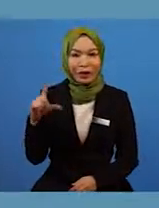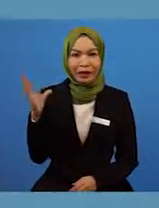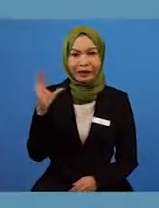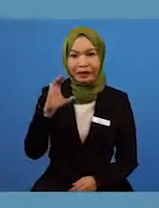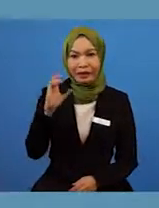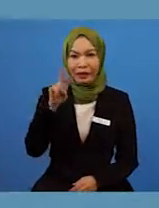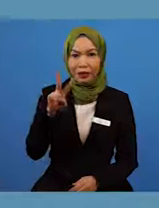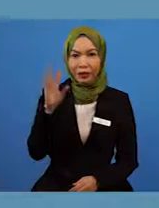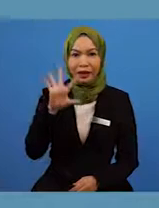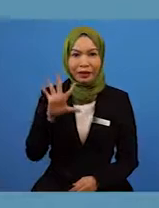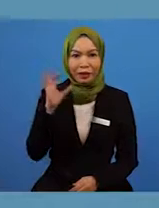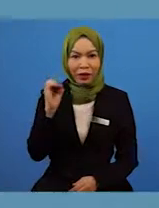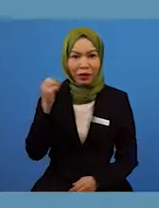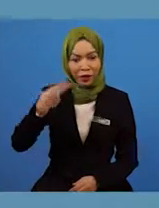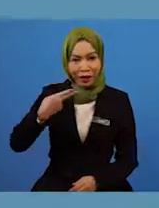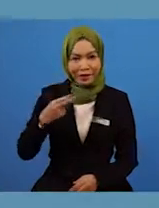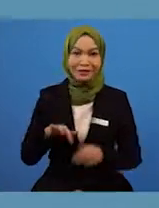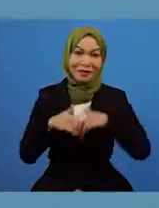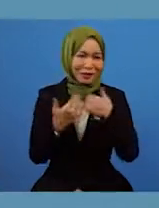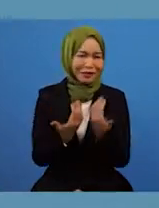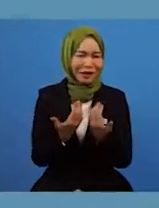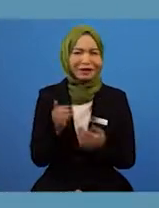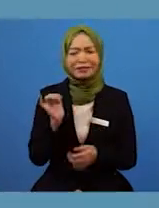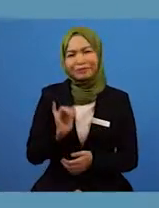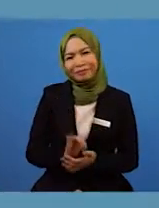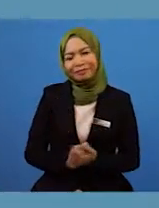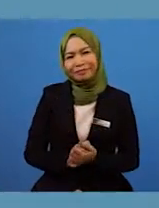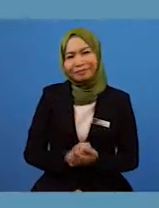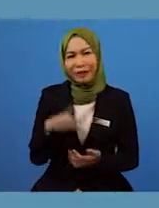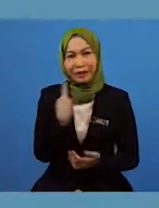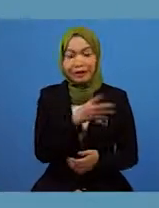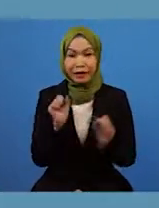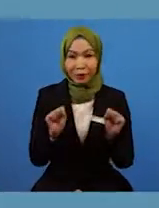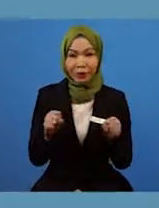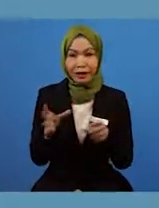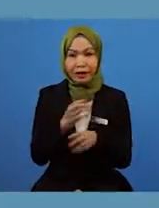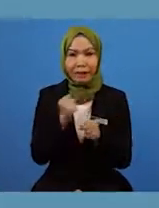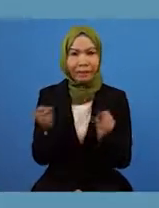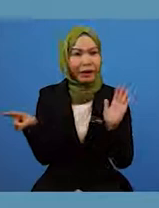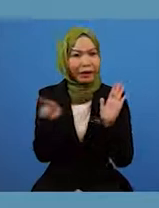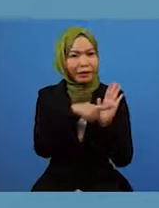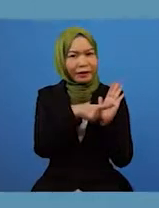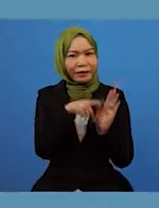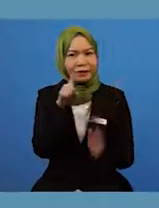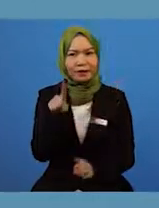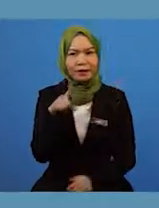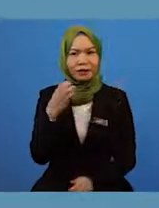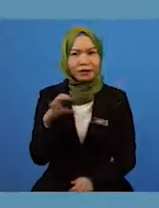C2H5OH? Macam mana ya kita boleh dapat negatif